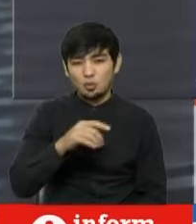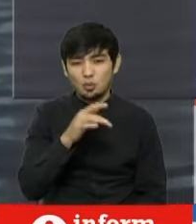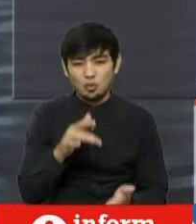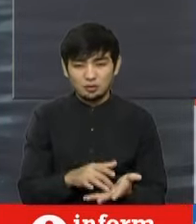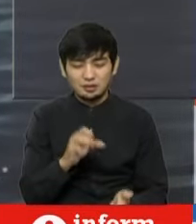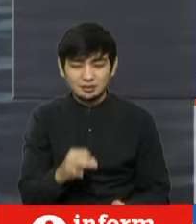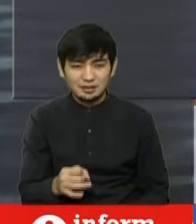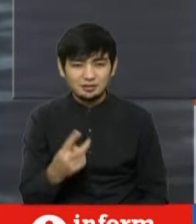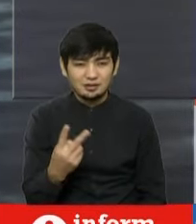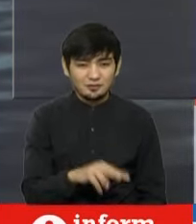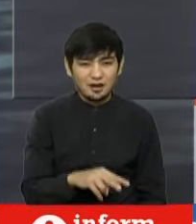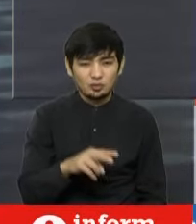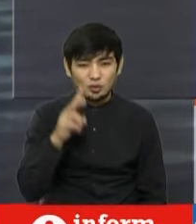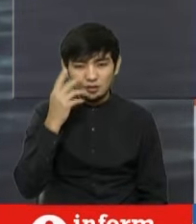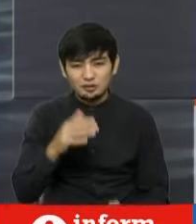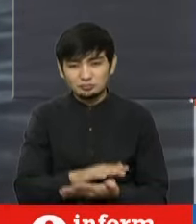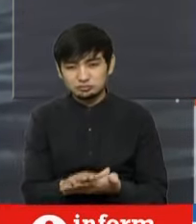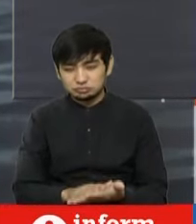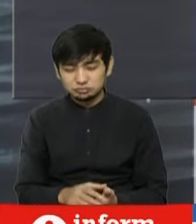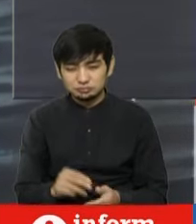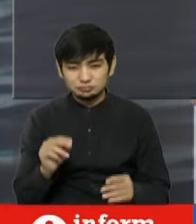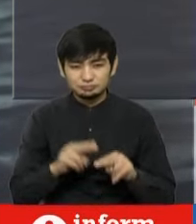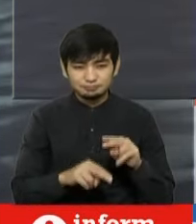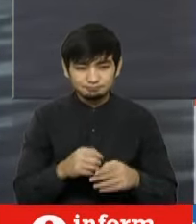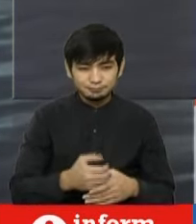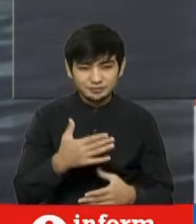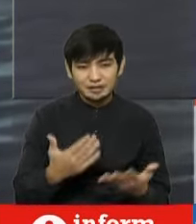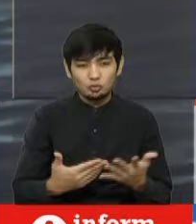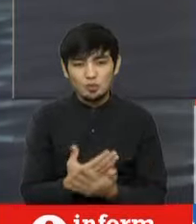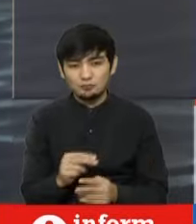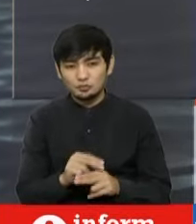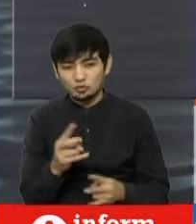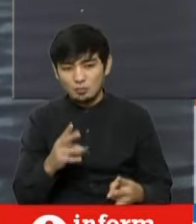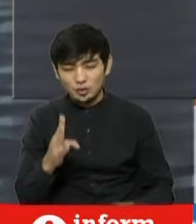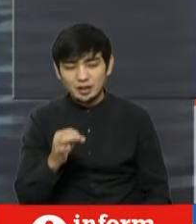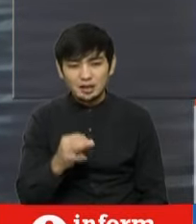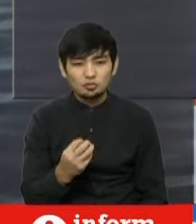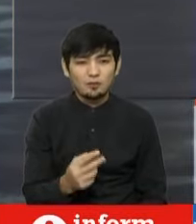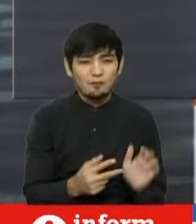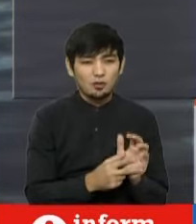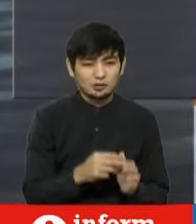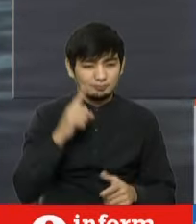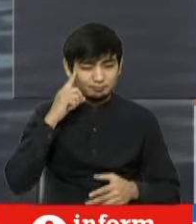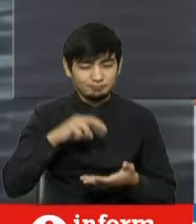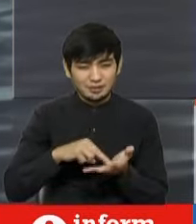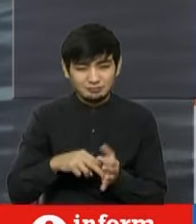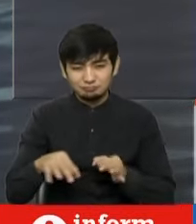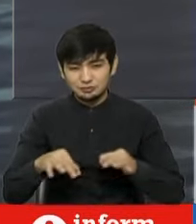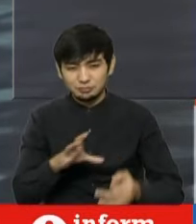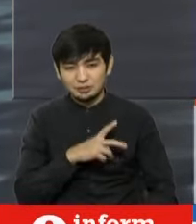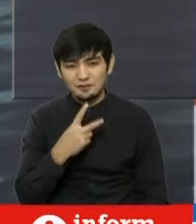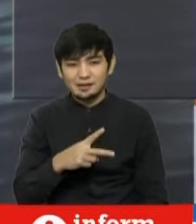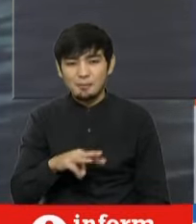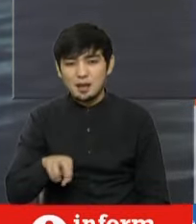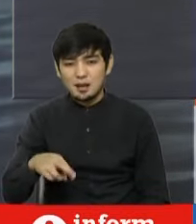тазарту ғимаратын соғу, не жаңғырту қажет. Әзірге 8 қаладағы құрылысқа республикалық бюджеттен 20 миллиард теңге бөлінген. Бірақ